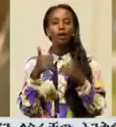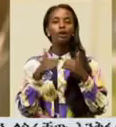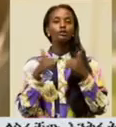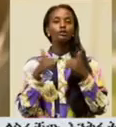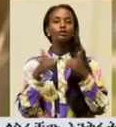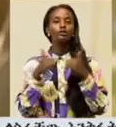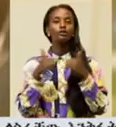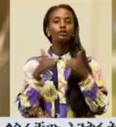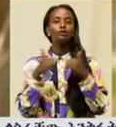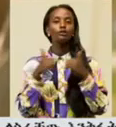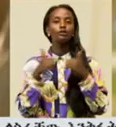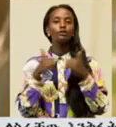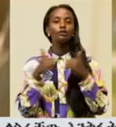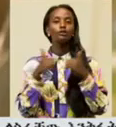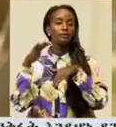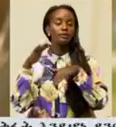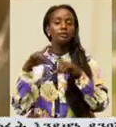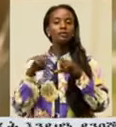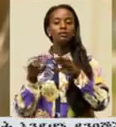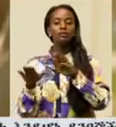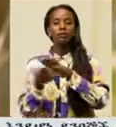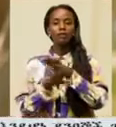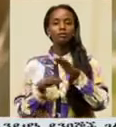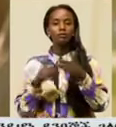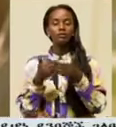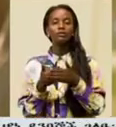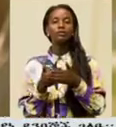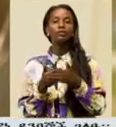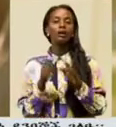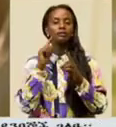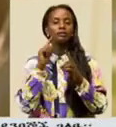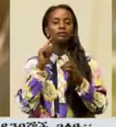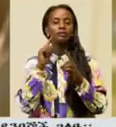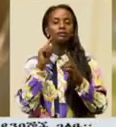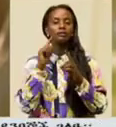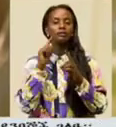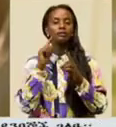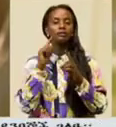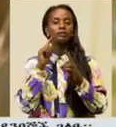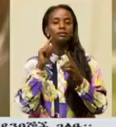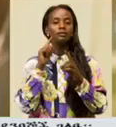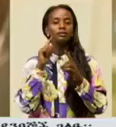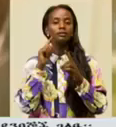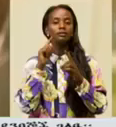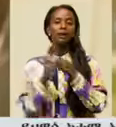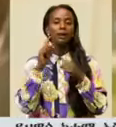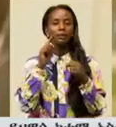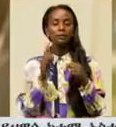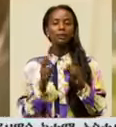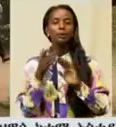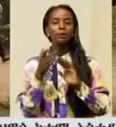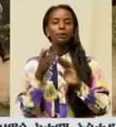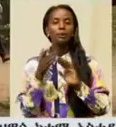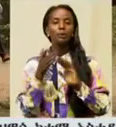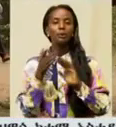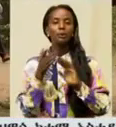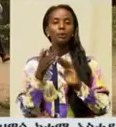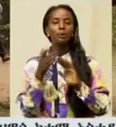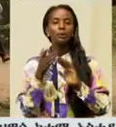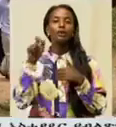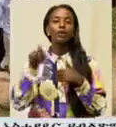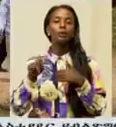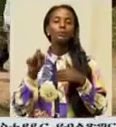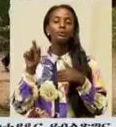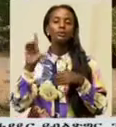እስከ ላይ እስከ ታችኛው ድረስ ካስኬድ ያደርጋል እቅድ። በዛ መሰረት ነው እያከናወን ያለ ነው። የደቡብ ክልል